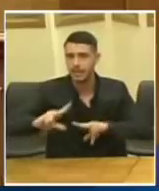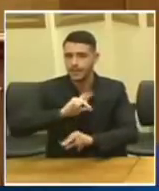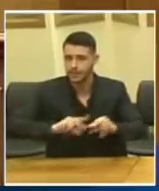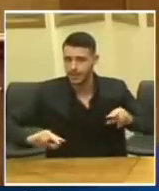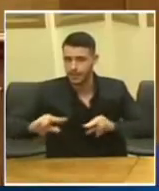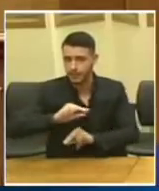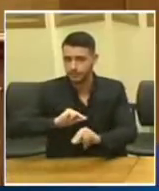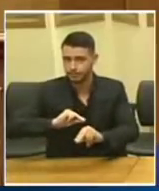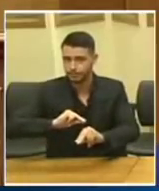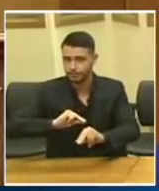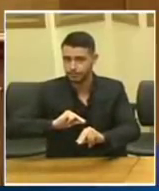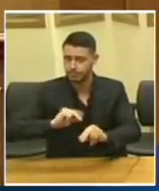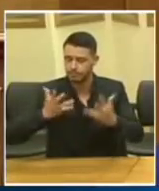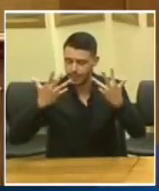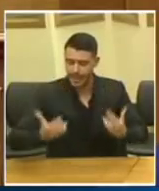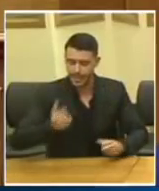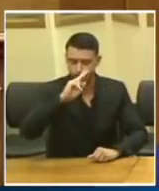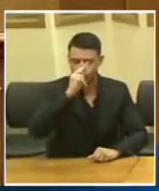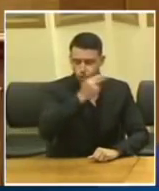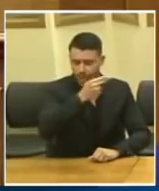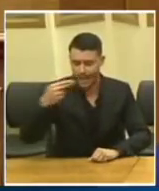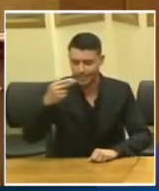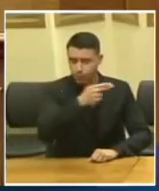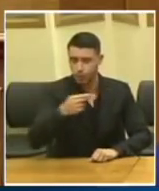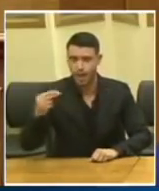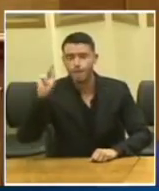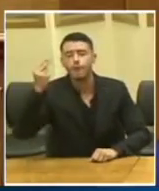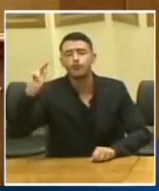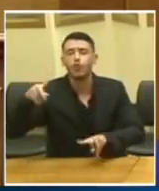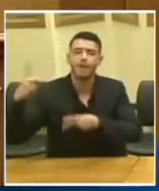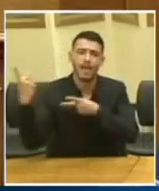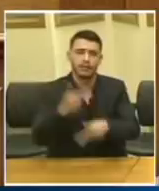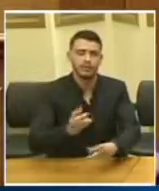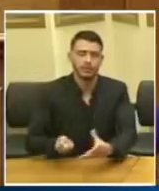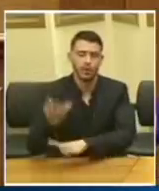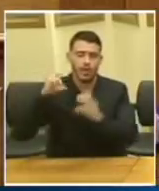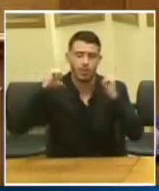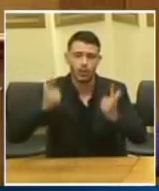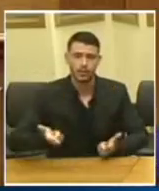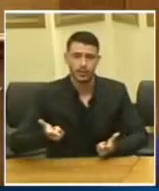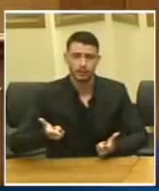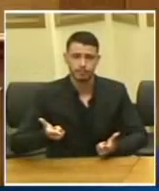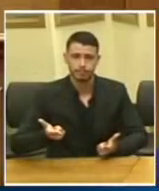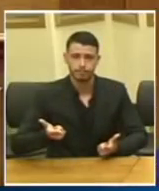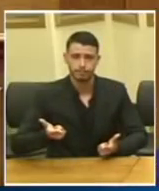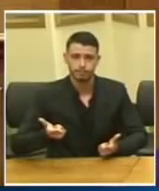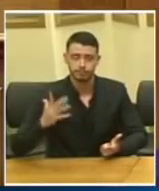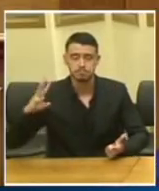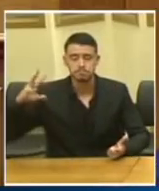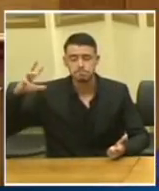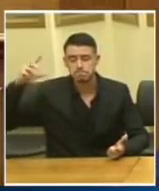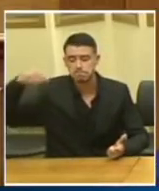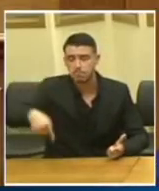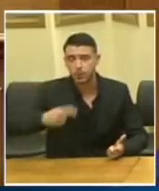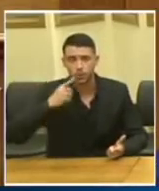σε εκφράσεις, και αναφέρομαι στους βουλευτές σας, που δεν έχουν ακουστεί στο Κοινοβούλιο για